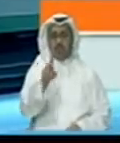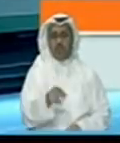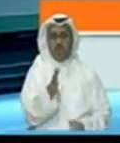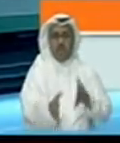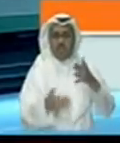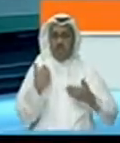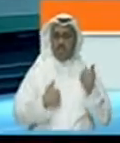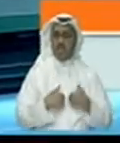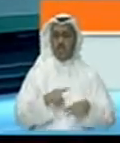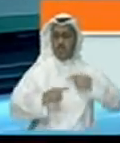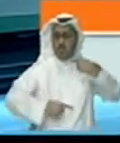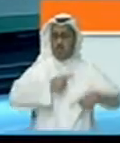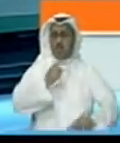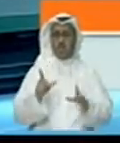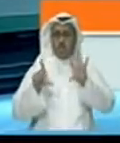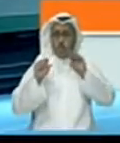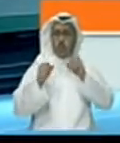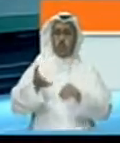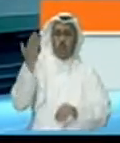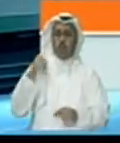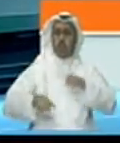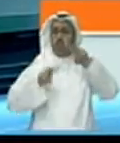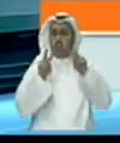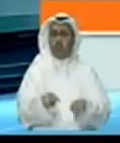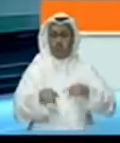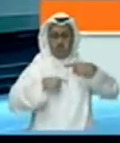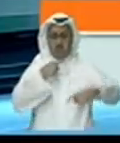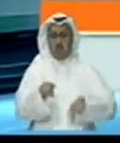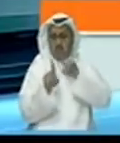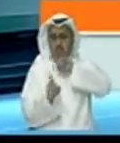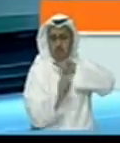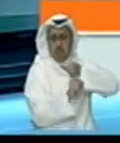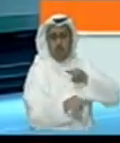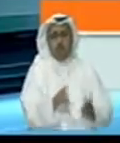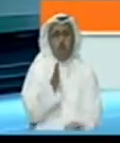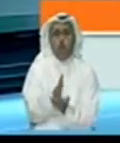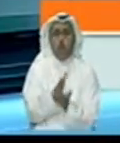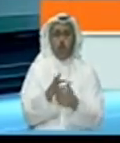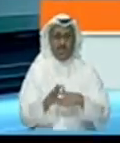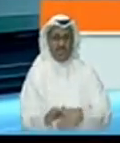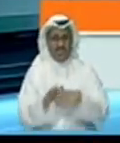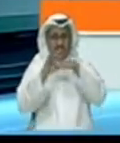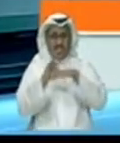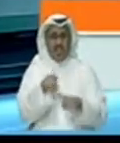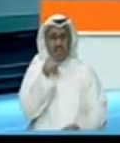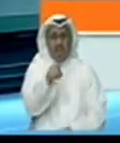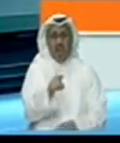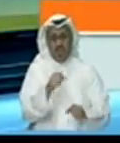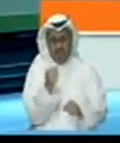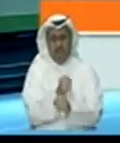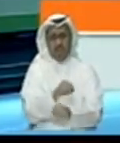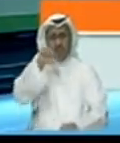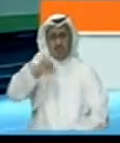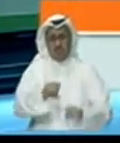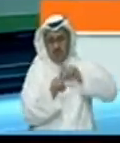كثيف طيلة الأسابيع الماضية. المرصد السوري لحقوق الإنسان أفاد بأن هذه الغارات تسببت أيضا